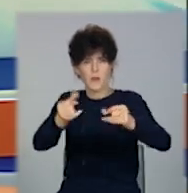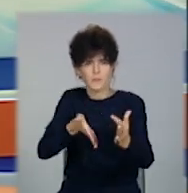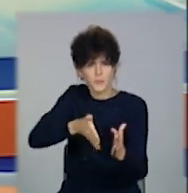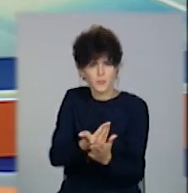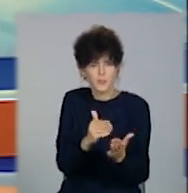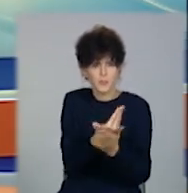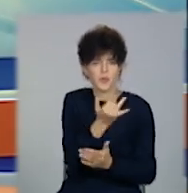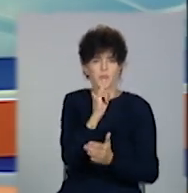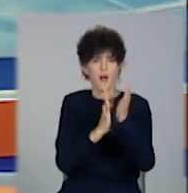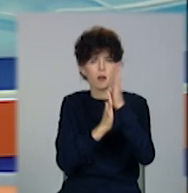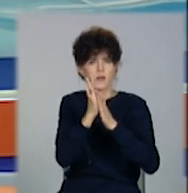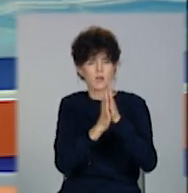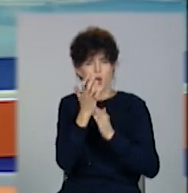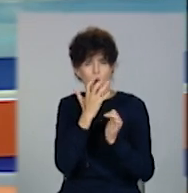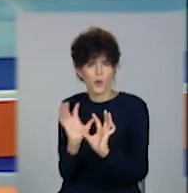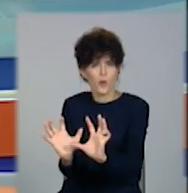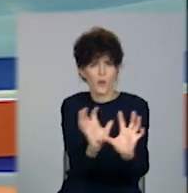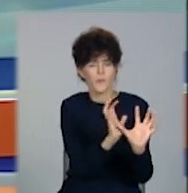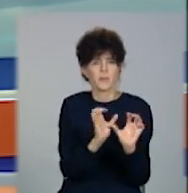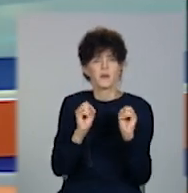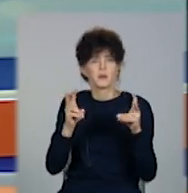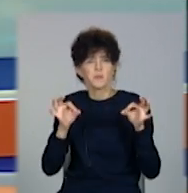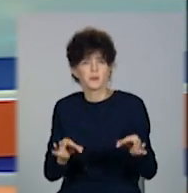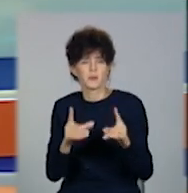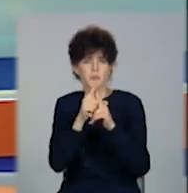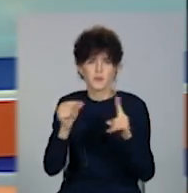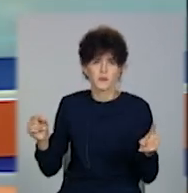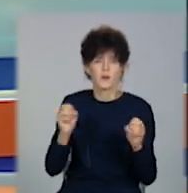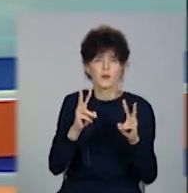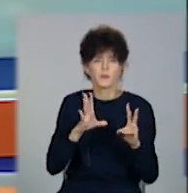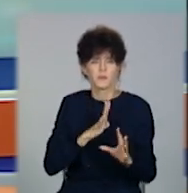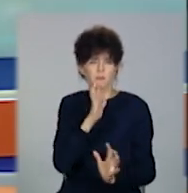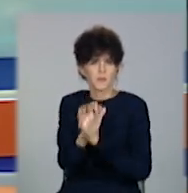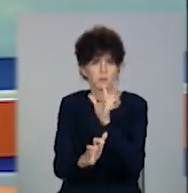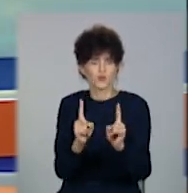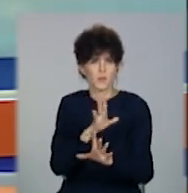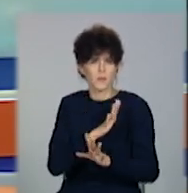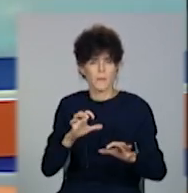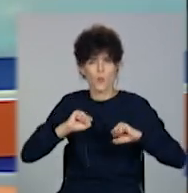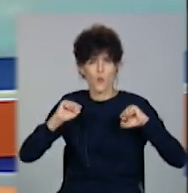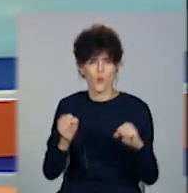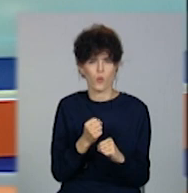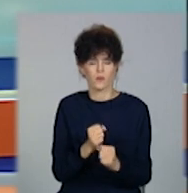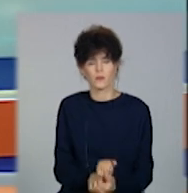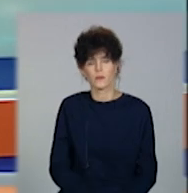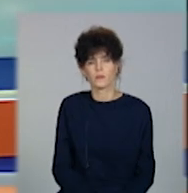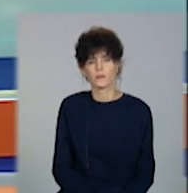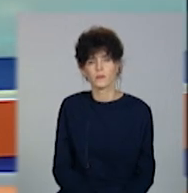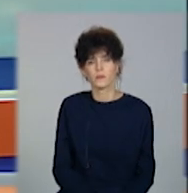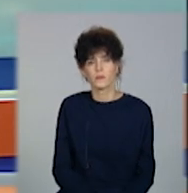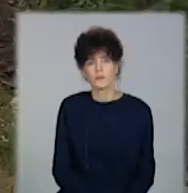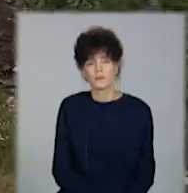утеплити. Про що не варто забувати, аби вберегти город у холоди, мої колеги питали в експертів.